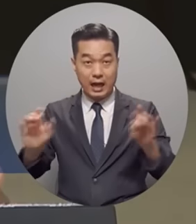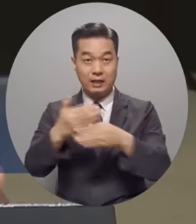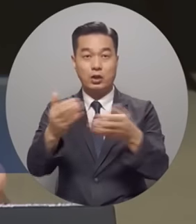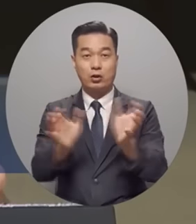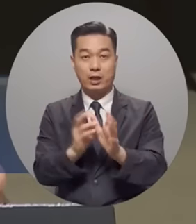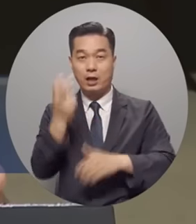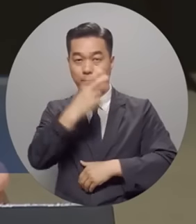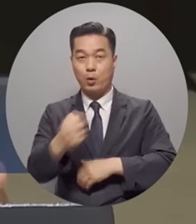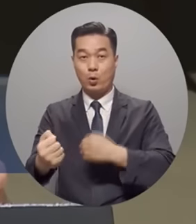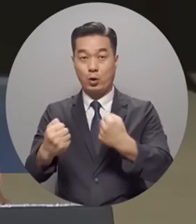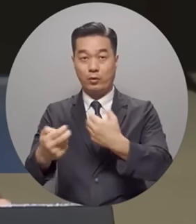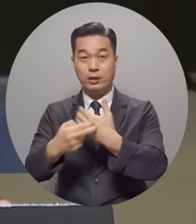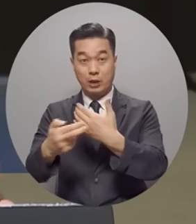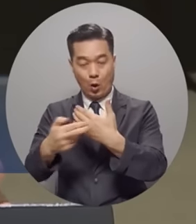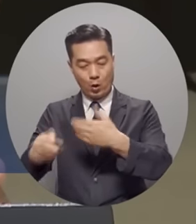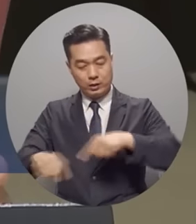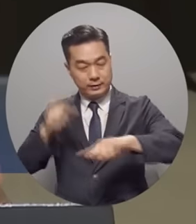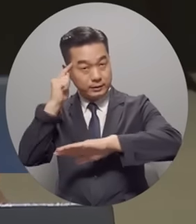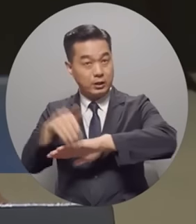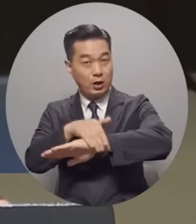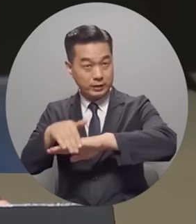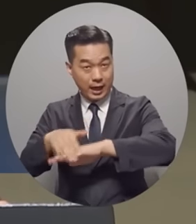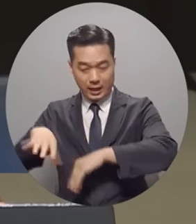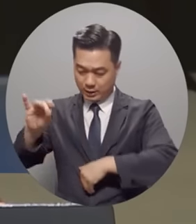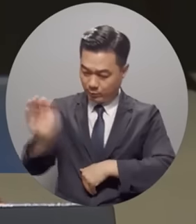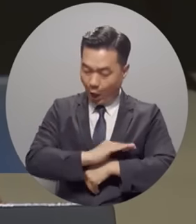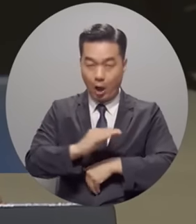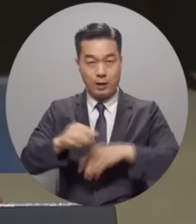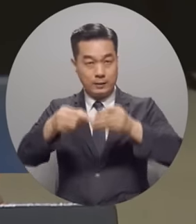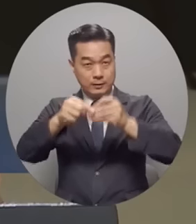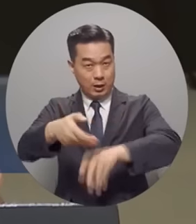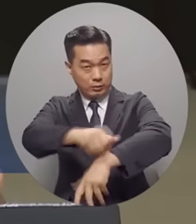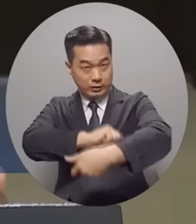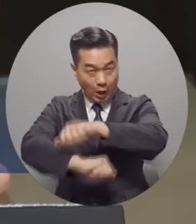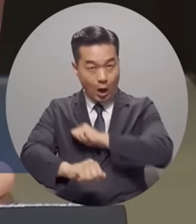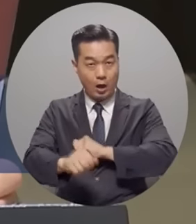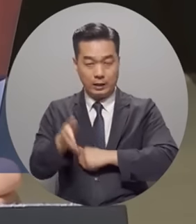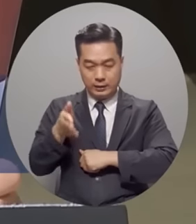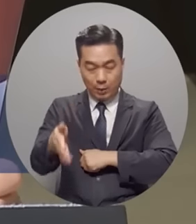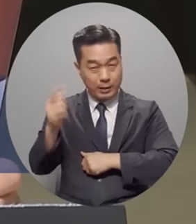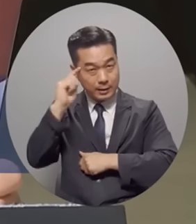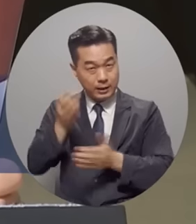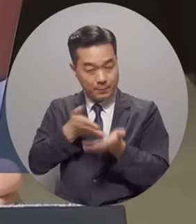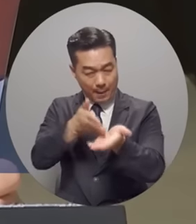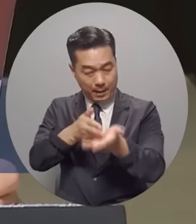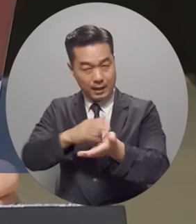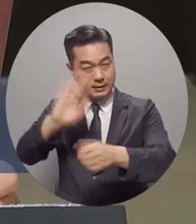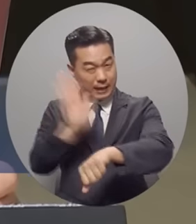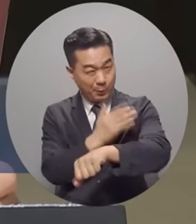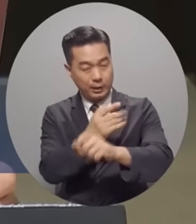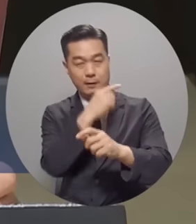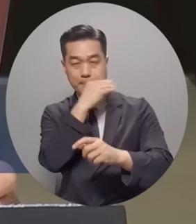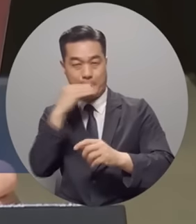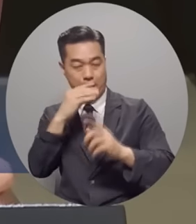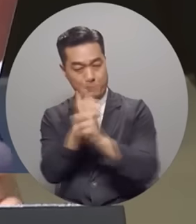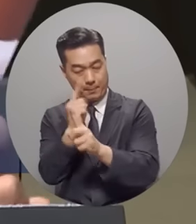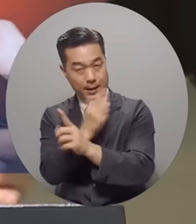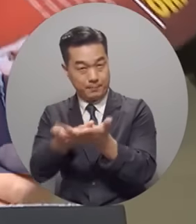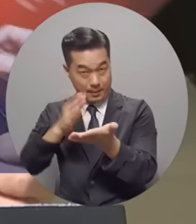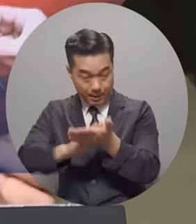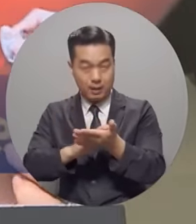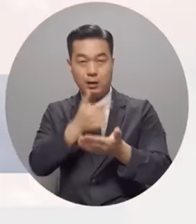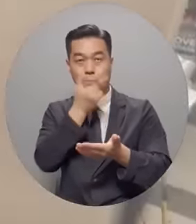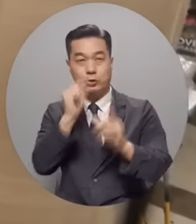및 제도 그리고 입법 검토 단계부터 적극적으로 전문가 의견을 개진하여 잘못된 점을 바로잡고 미진한 점을